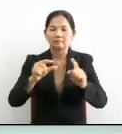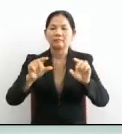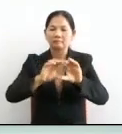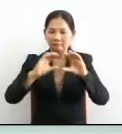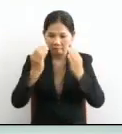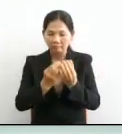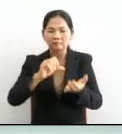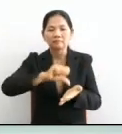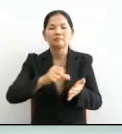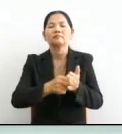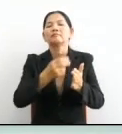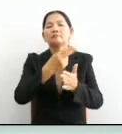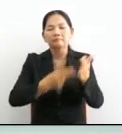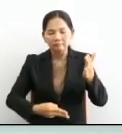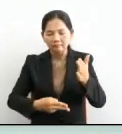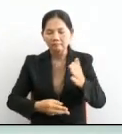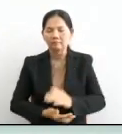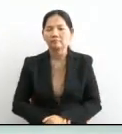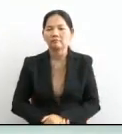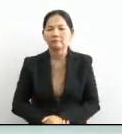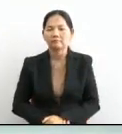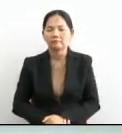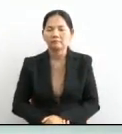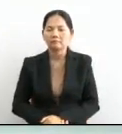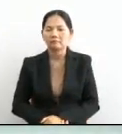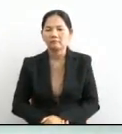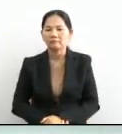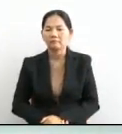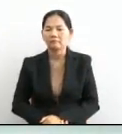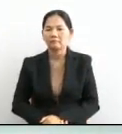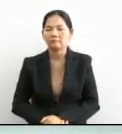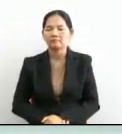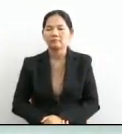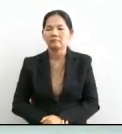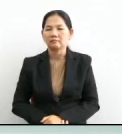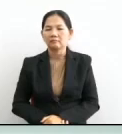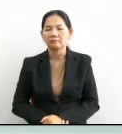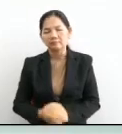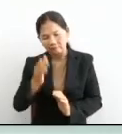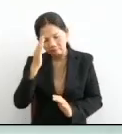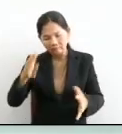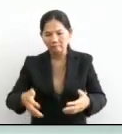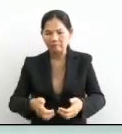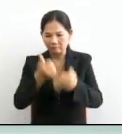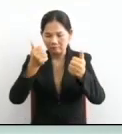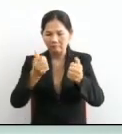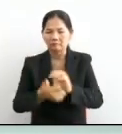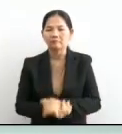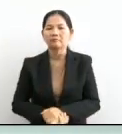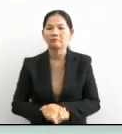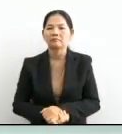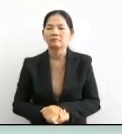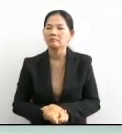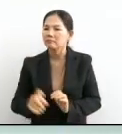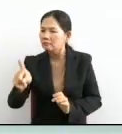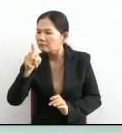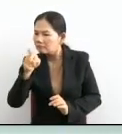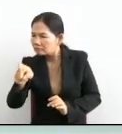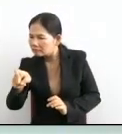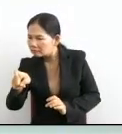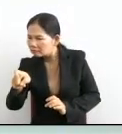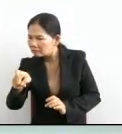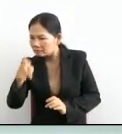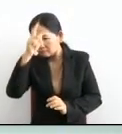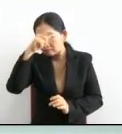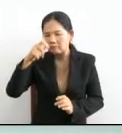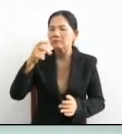hai miên này thả đốt mặt đất chà chẳng đôi chỉ miền cừu thằng này cả làng chẳng cái tay từ xu tháo miền